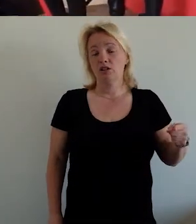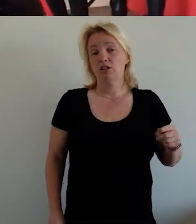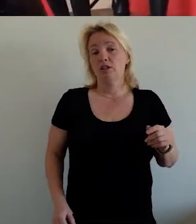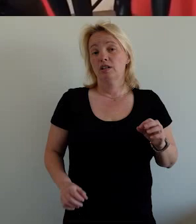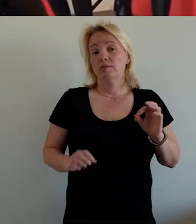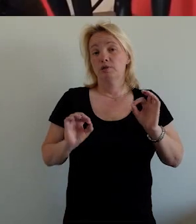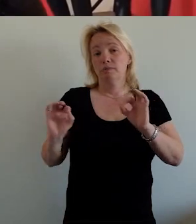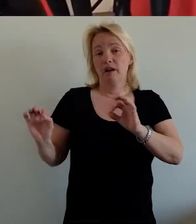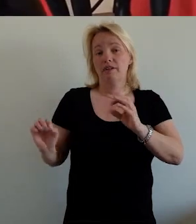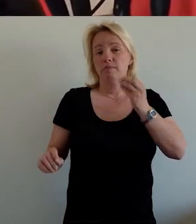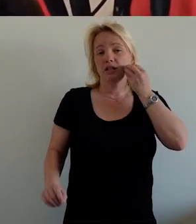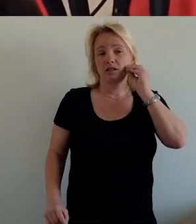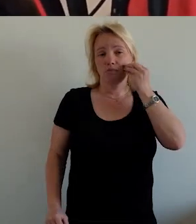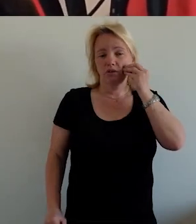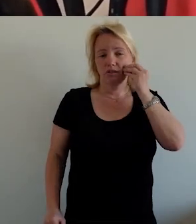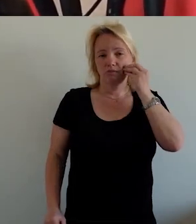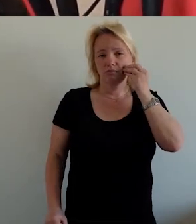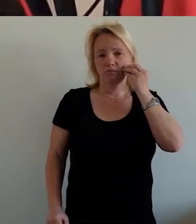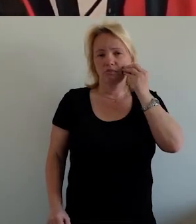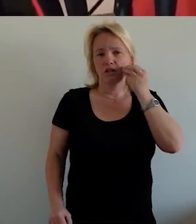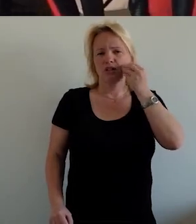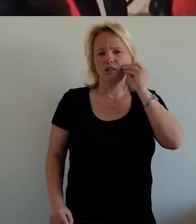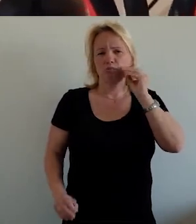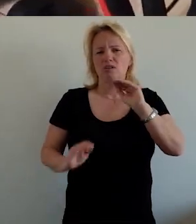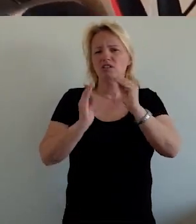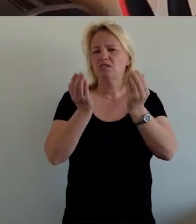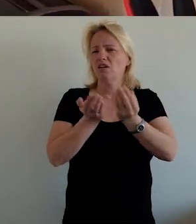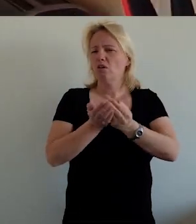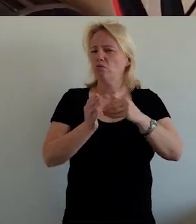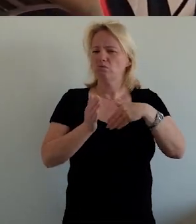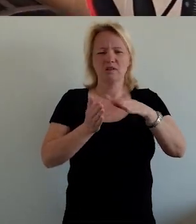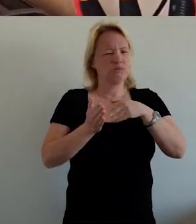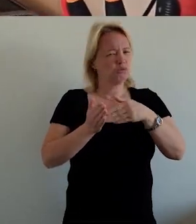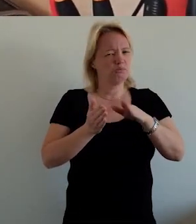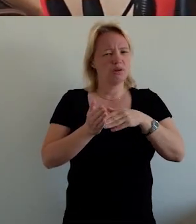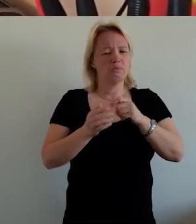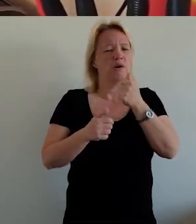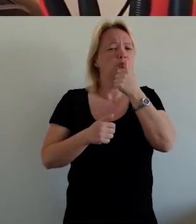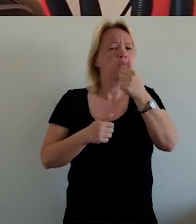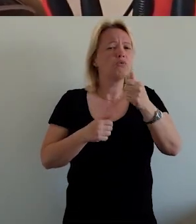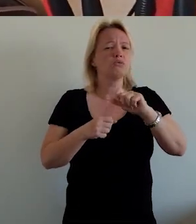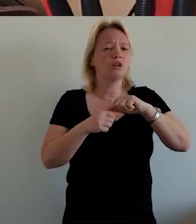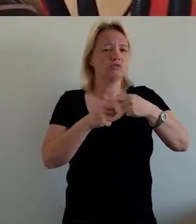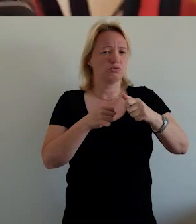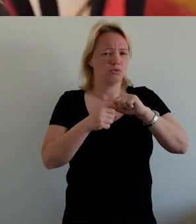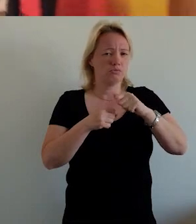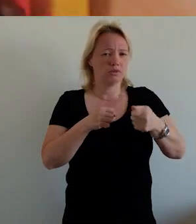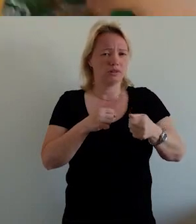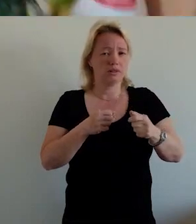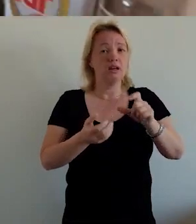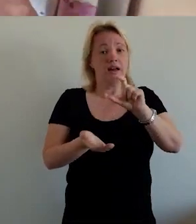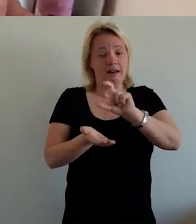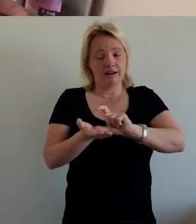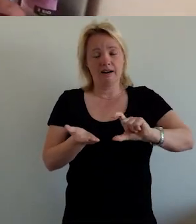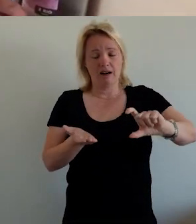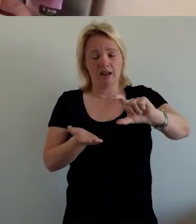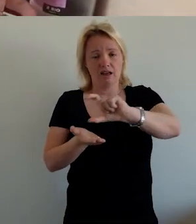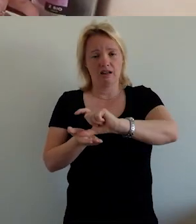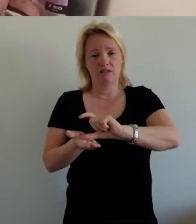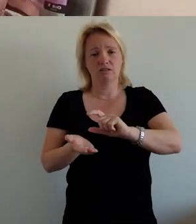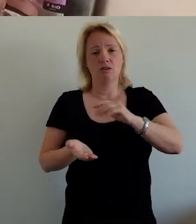Další si připravíme cibuli. Z cibule budeme potřebovat jenom slupky, které si opět dáme do hrnce s vodou.